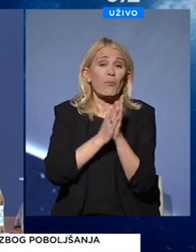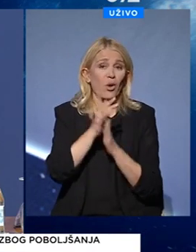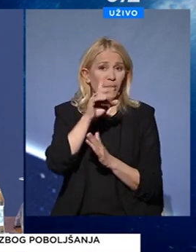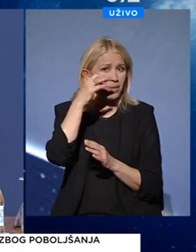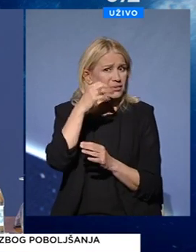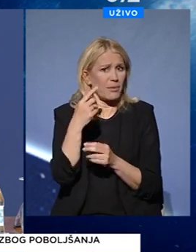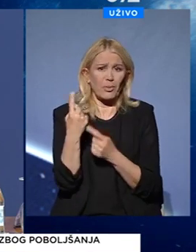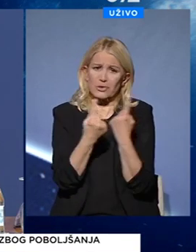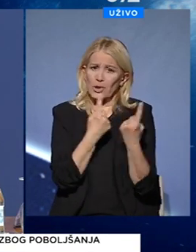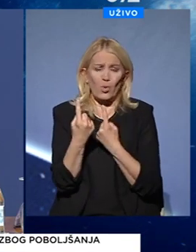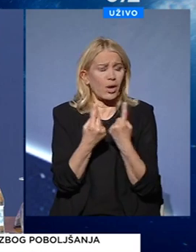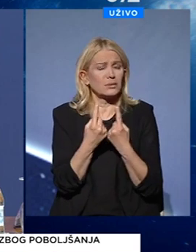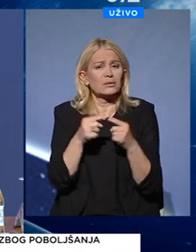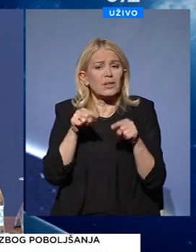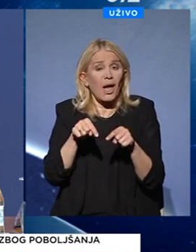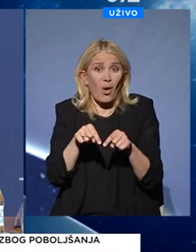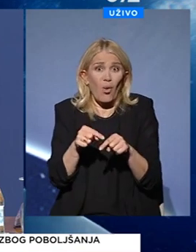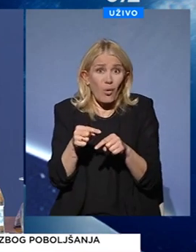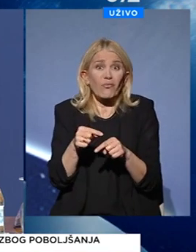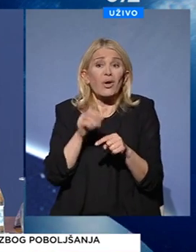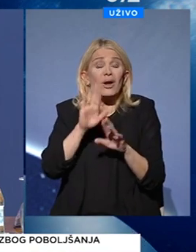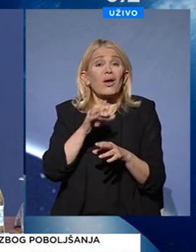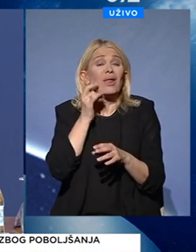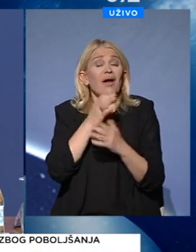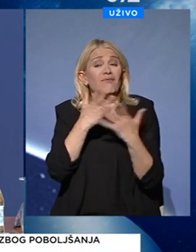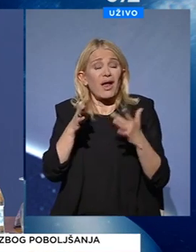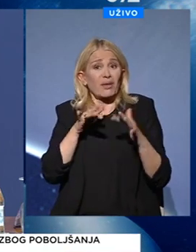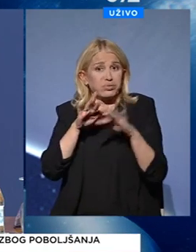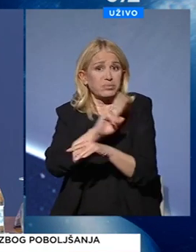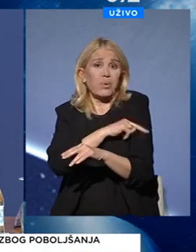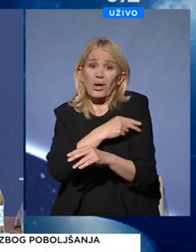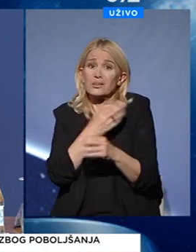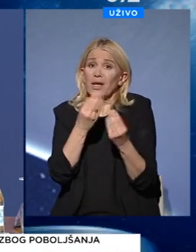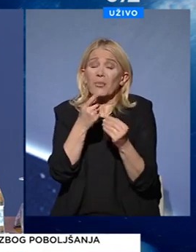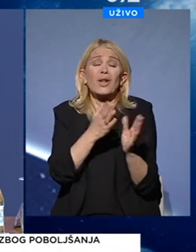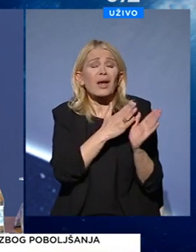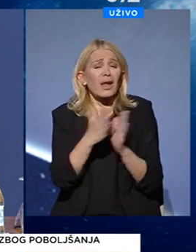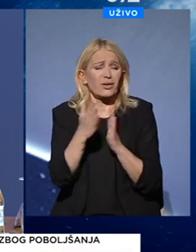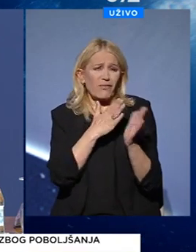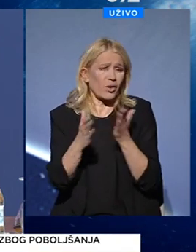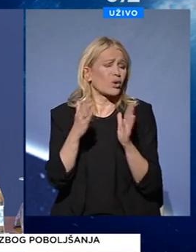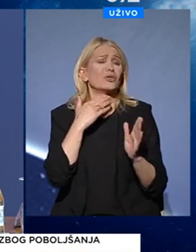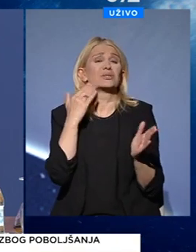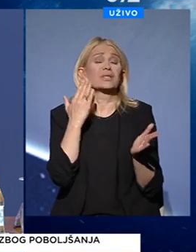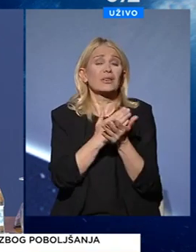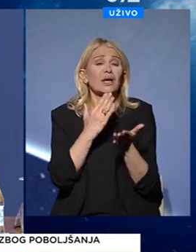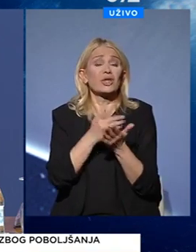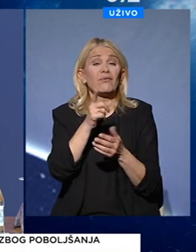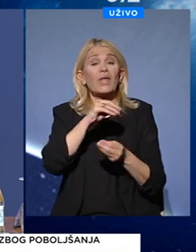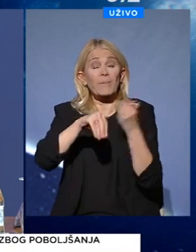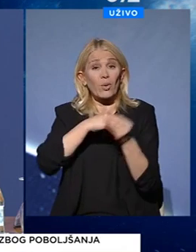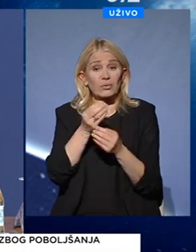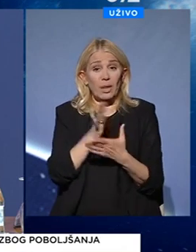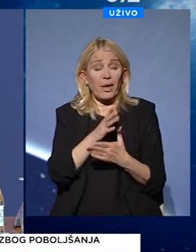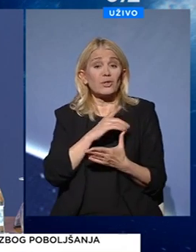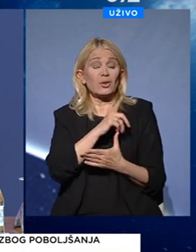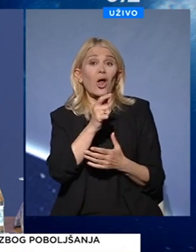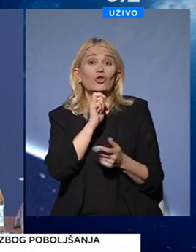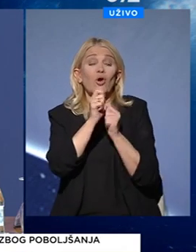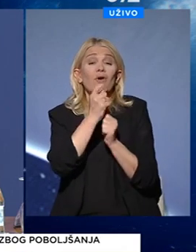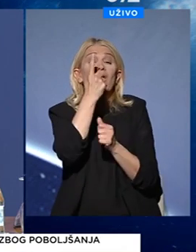situacija u ovim okolnostima kada je veliki priliv bolesnika, to se redovno dešava, da se porodica međusobno usaglasi